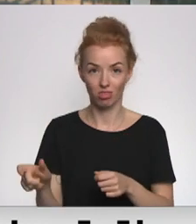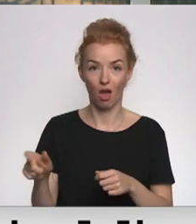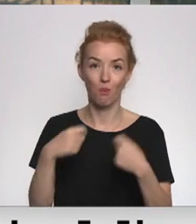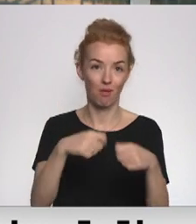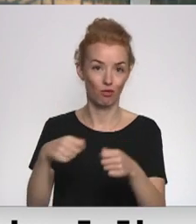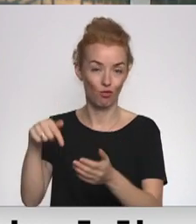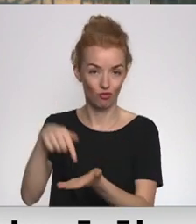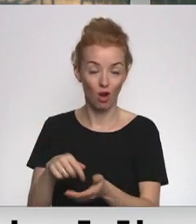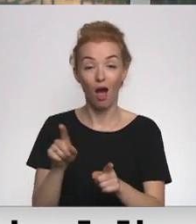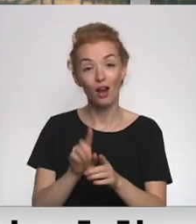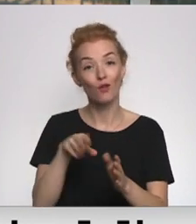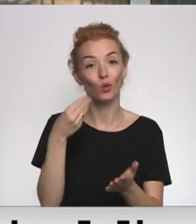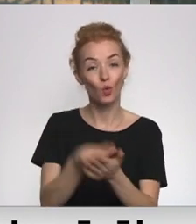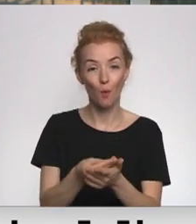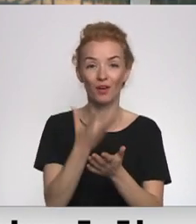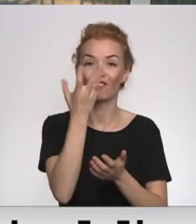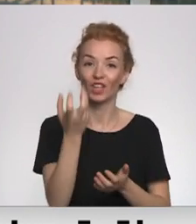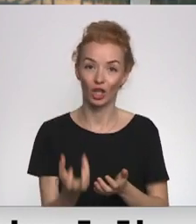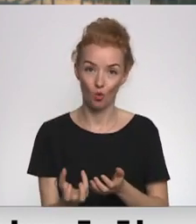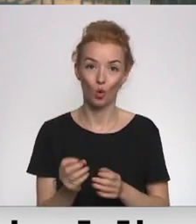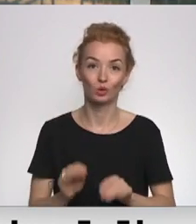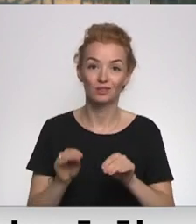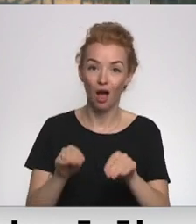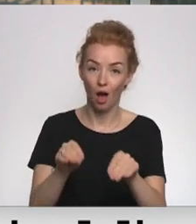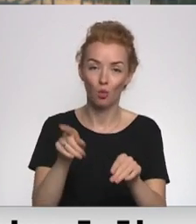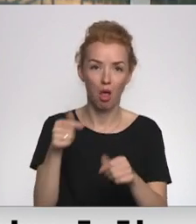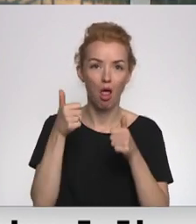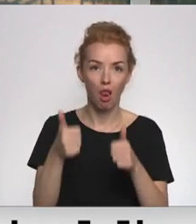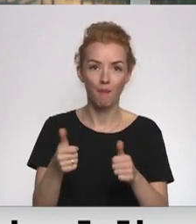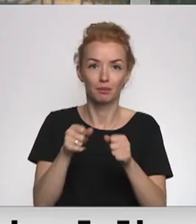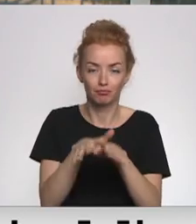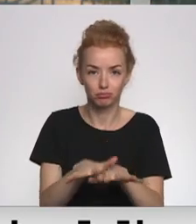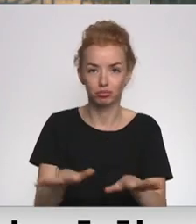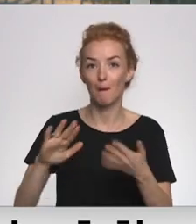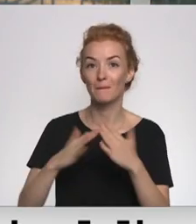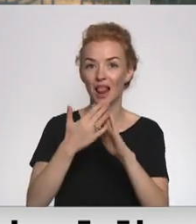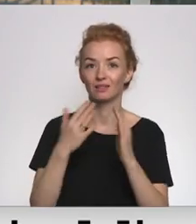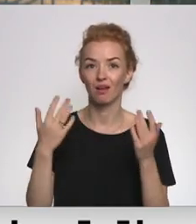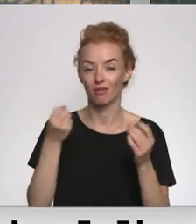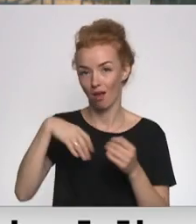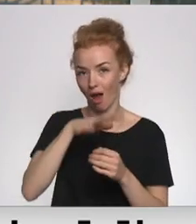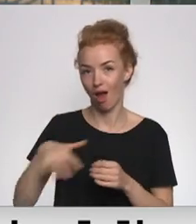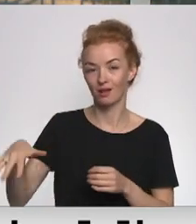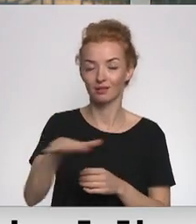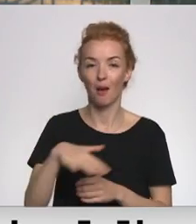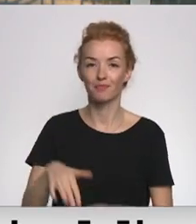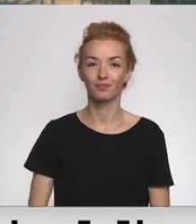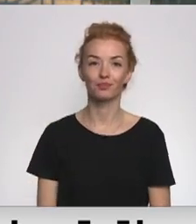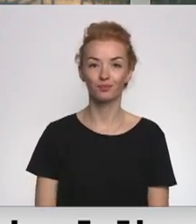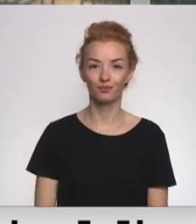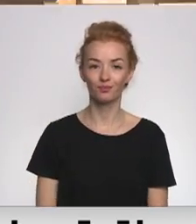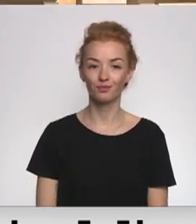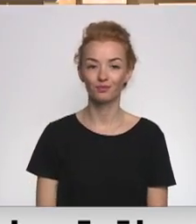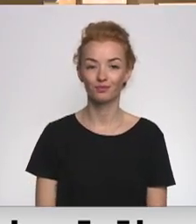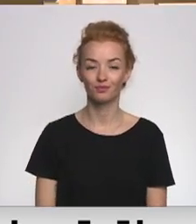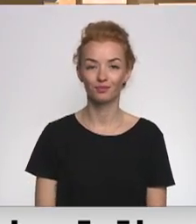stādu tirgu. Un tāpat nopērkam arī vīnogu stādi, kas labi iedzīvojušies pils dārzā. Turpina Zandozola balode.